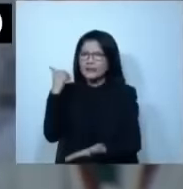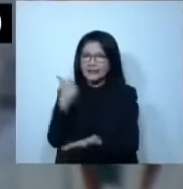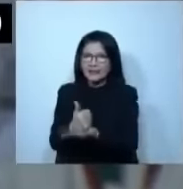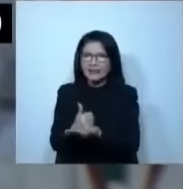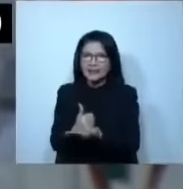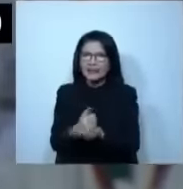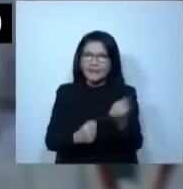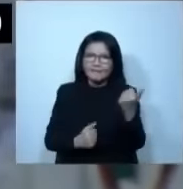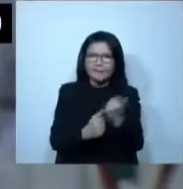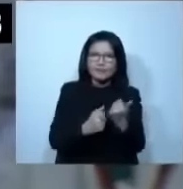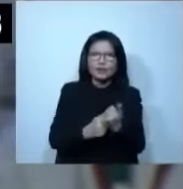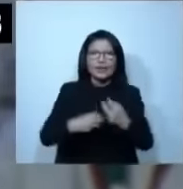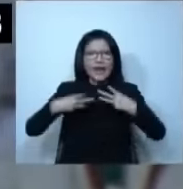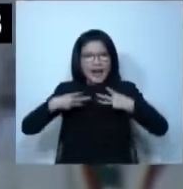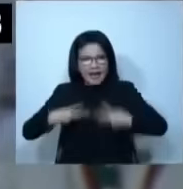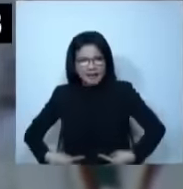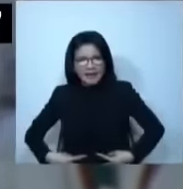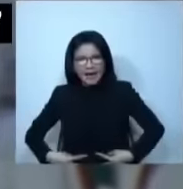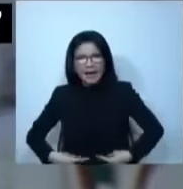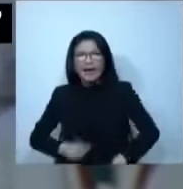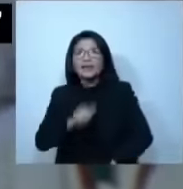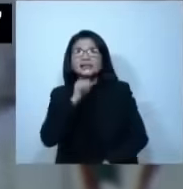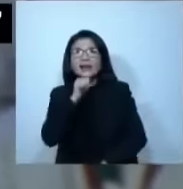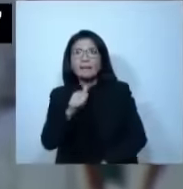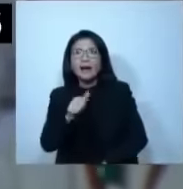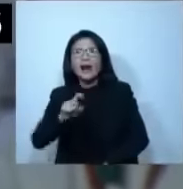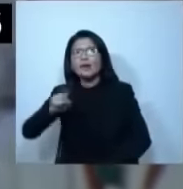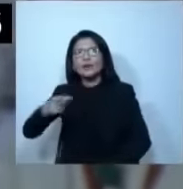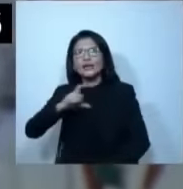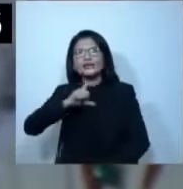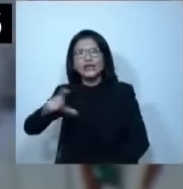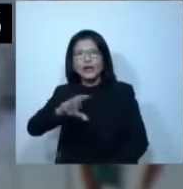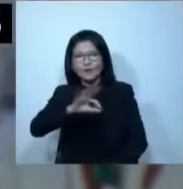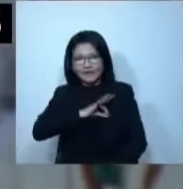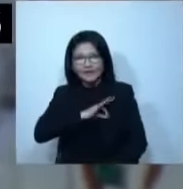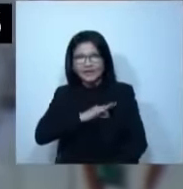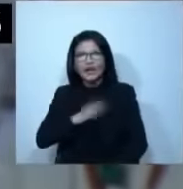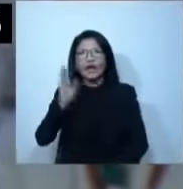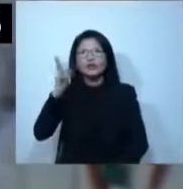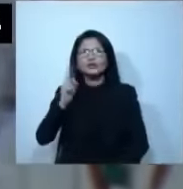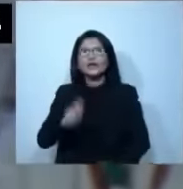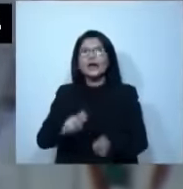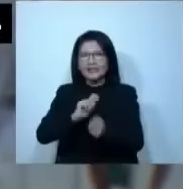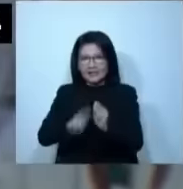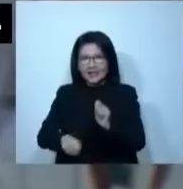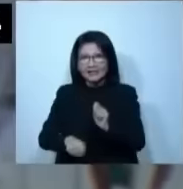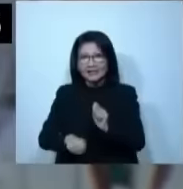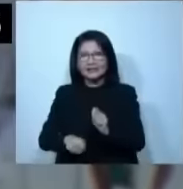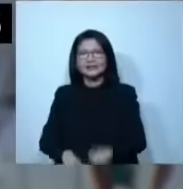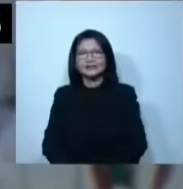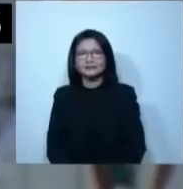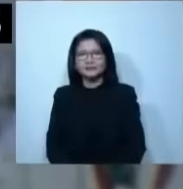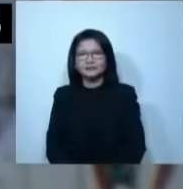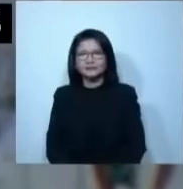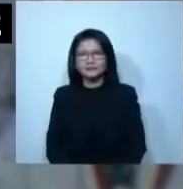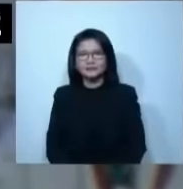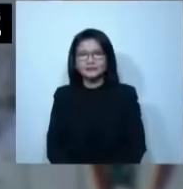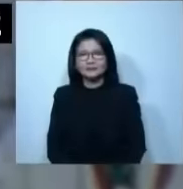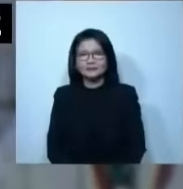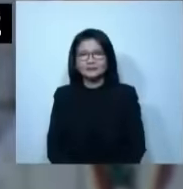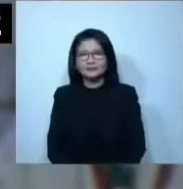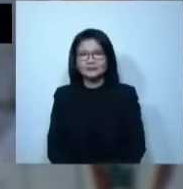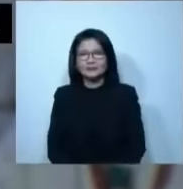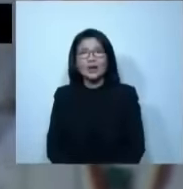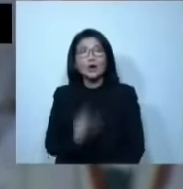kita menjunjung tinggi etika. Dan itu dilakukan oleh siapa? Dari mulai calon presiden sudah diuji. Apa dia kompromi atau tidak pada etika. Oke?